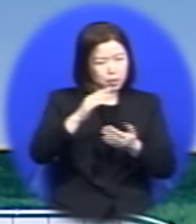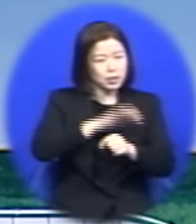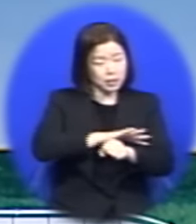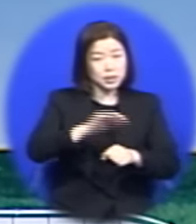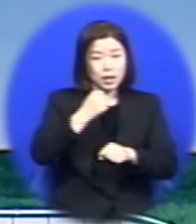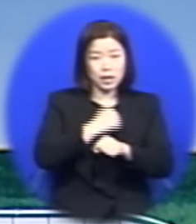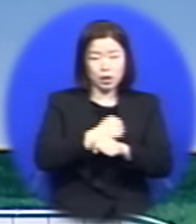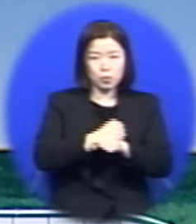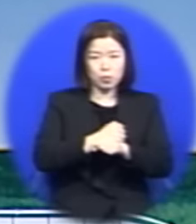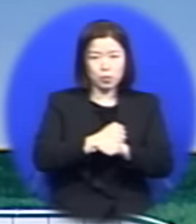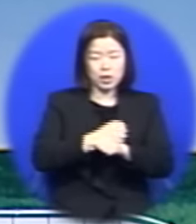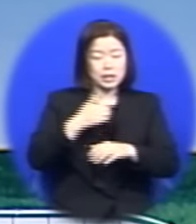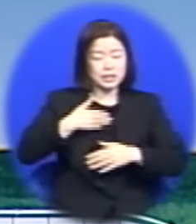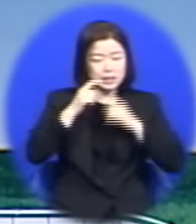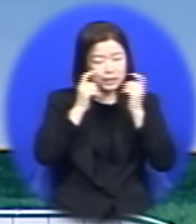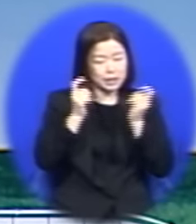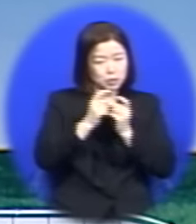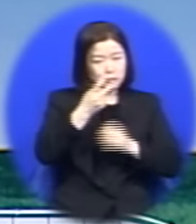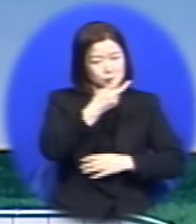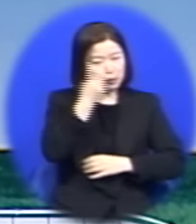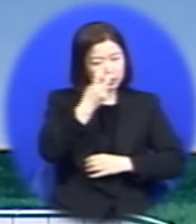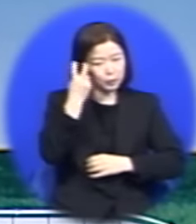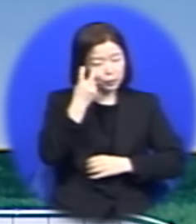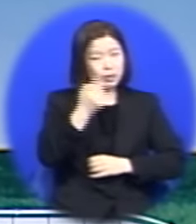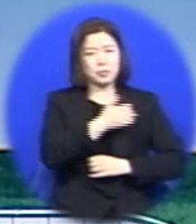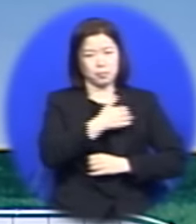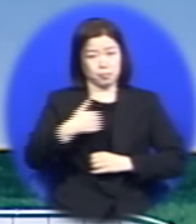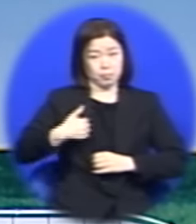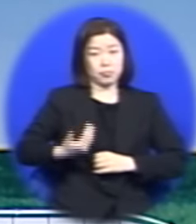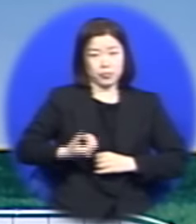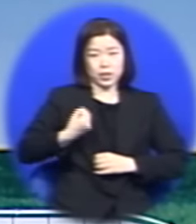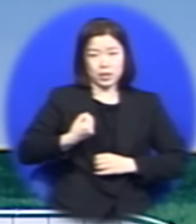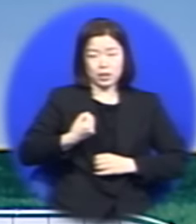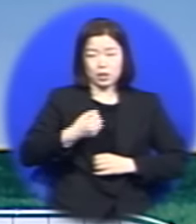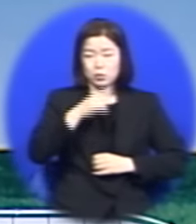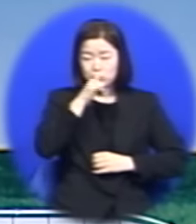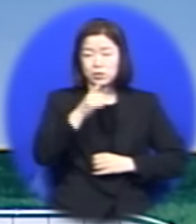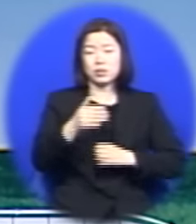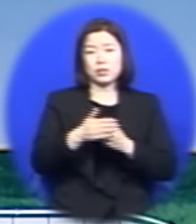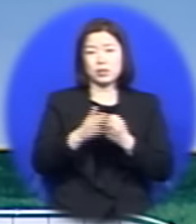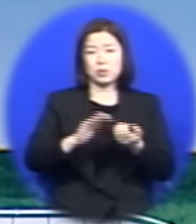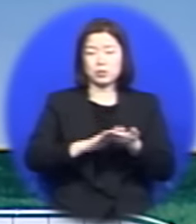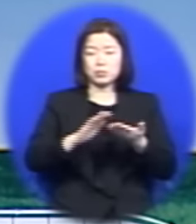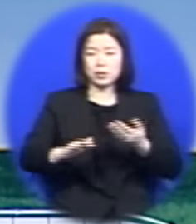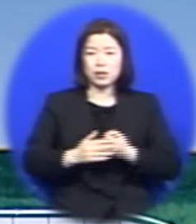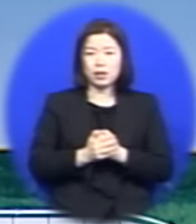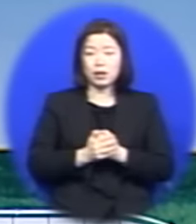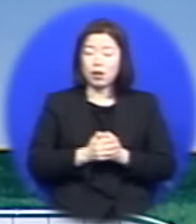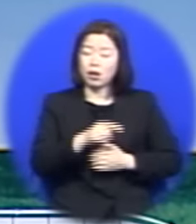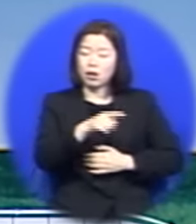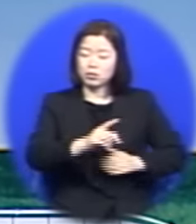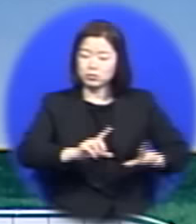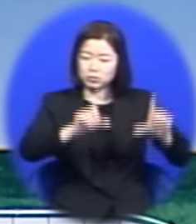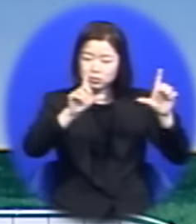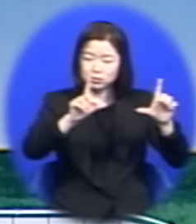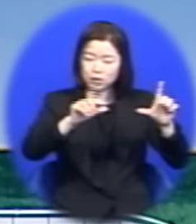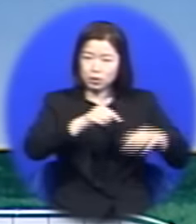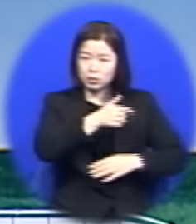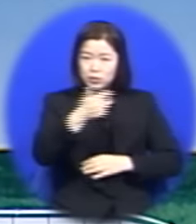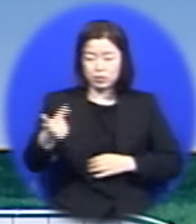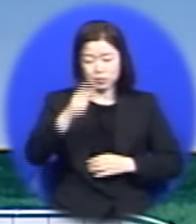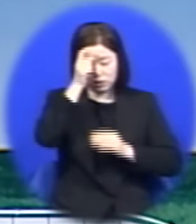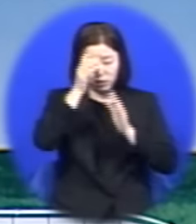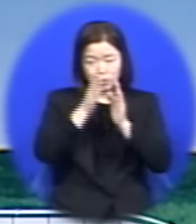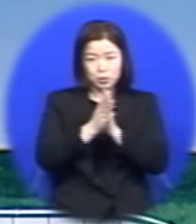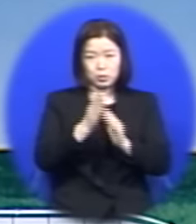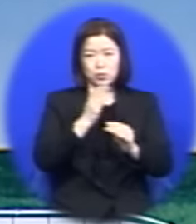나름대로 똑똑하다는 그런 자부심도 가졌습니다. 그날 저녁에 기도하다가